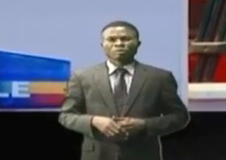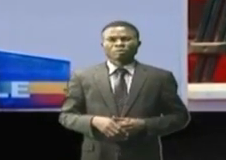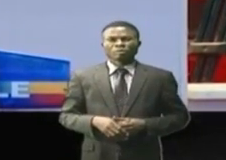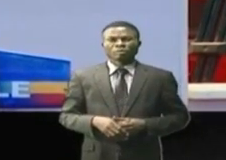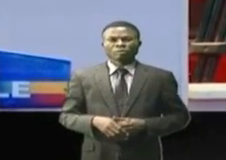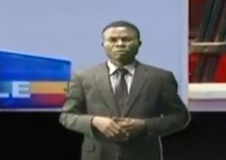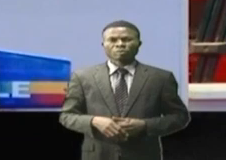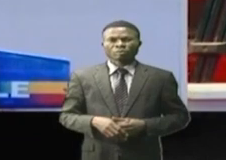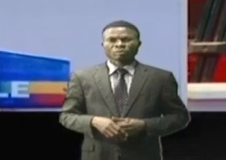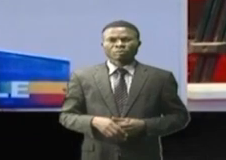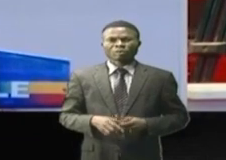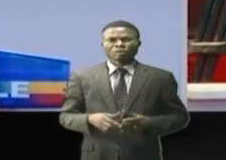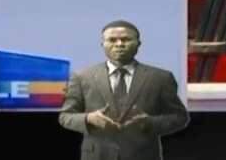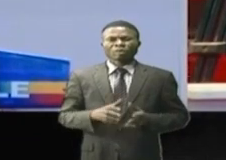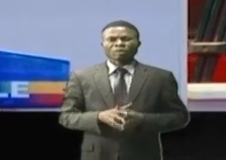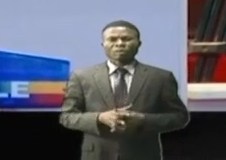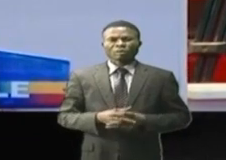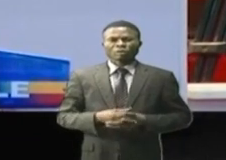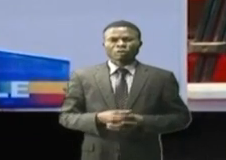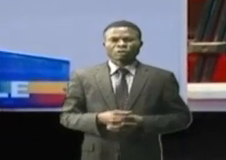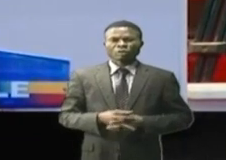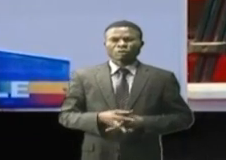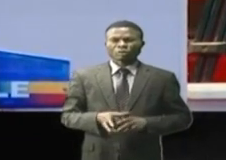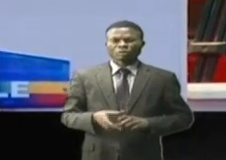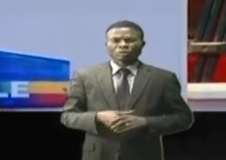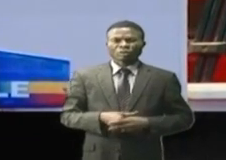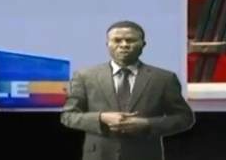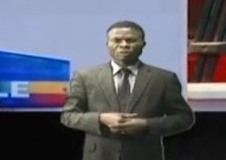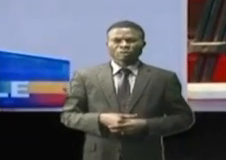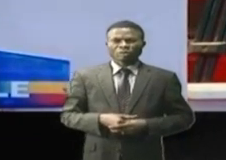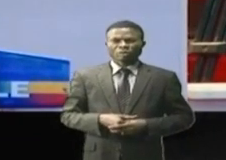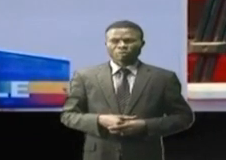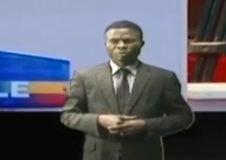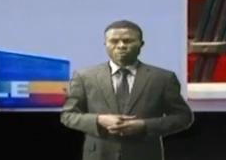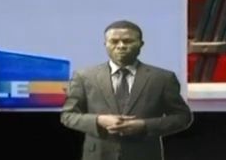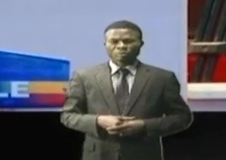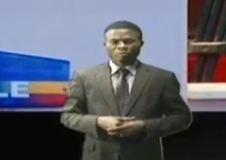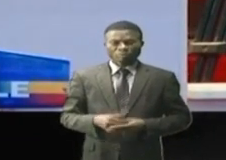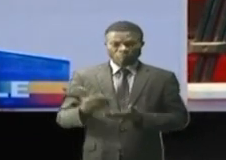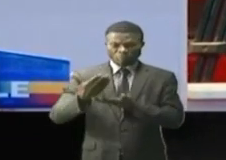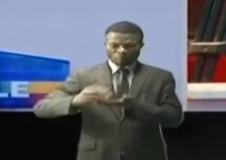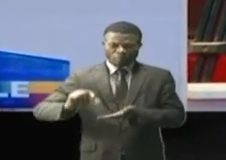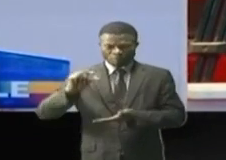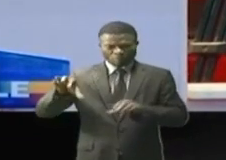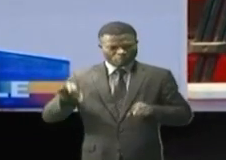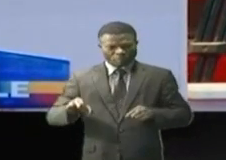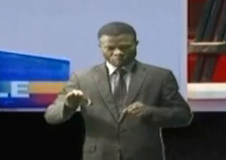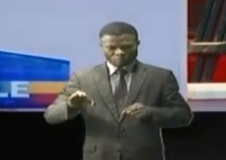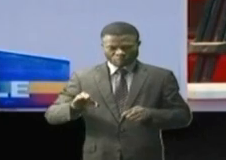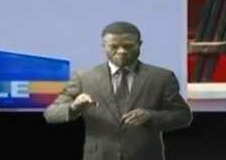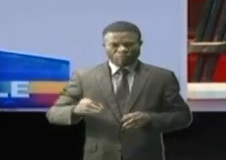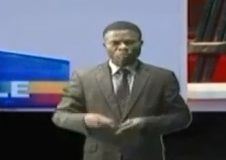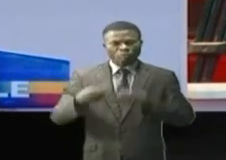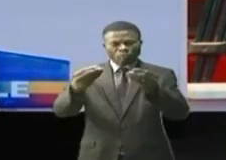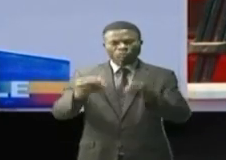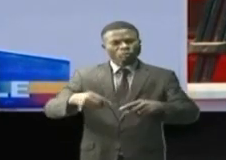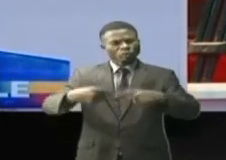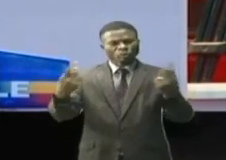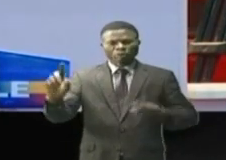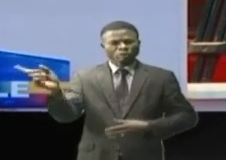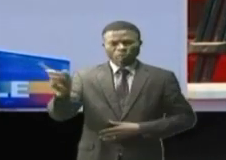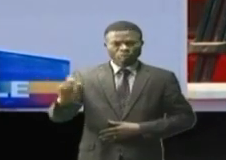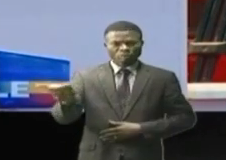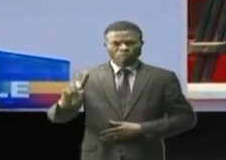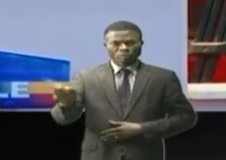Dans cette contre-offensive, aucun millimètre carré de notre territoire ne sera cédé à qui que ce